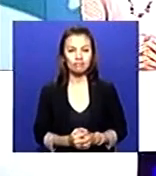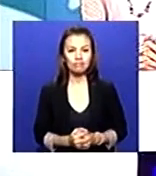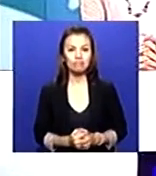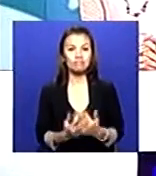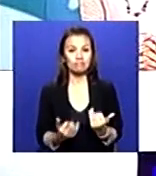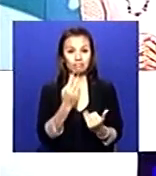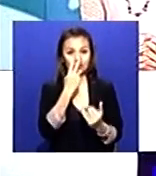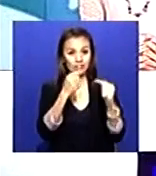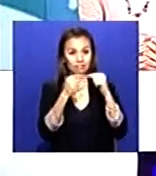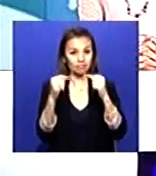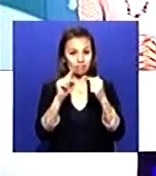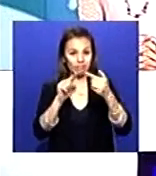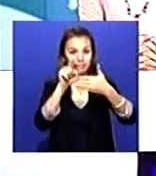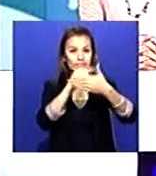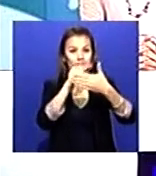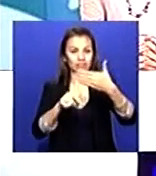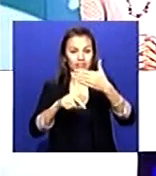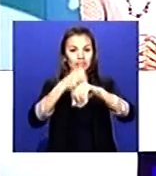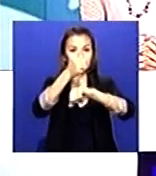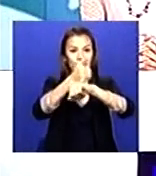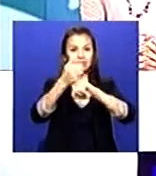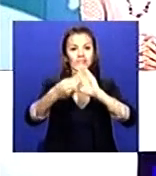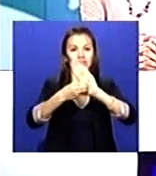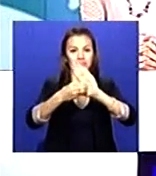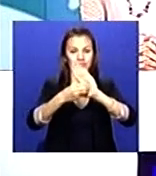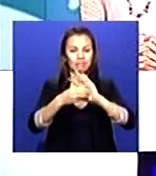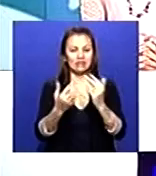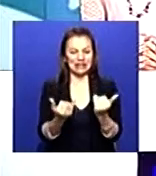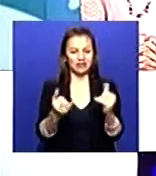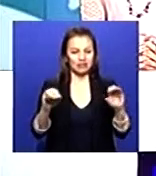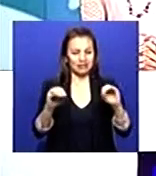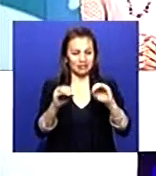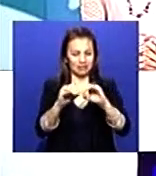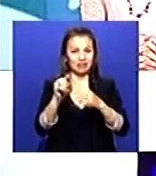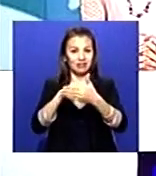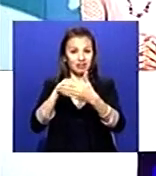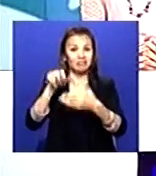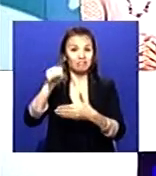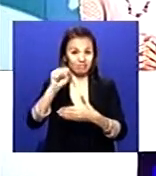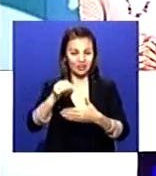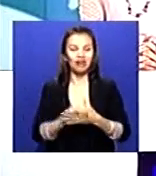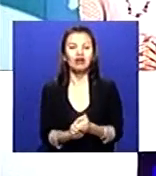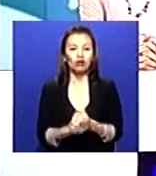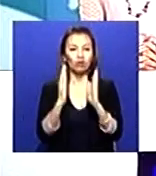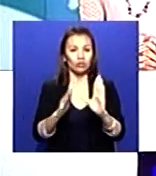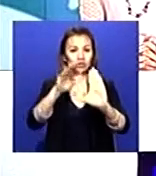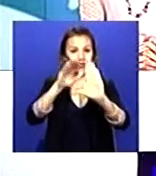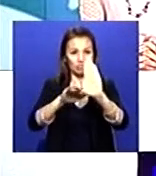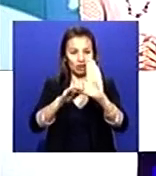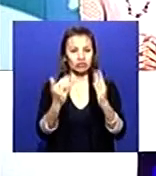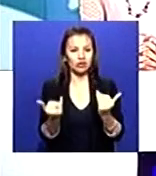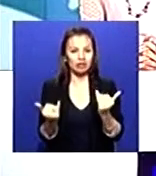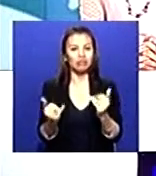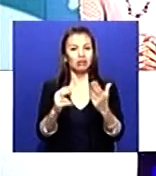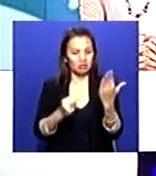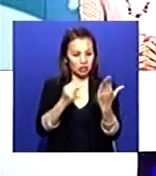ดูบรรยากาศการเลือกตั้งผู้ว่าราชการกรุงเทพมหานครช่วงโค้งสุดท้ายนะคะเพราะว่าบรรดาผู้สมัครที่เขาลงสมัครตอนนี้เน้นย้ำนโย